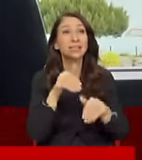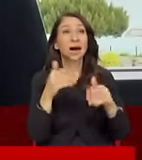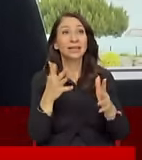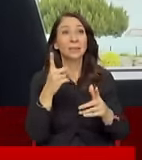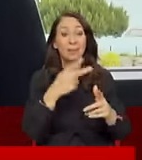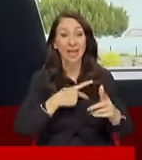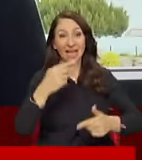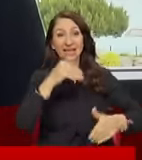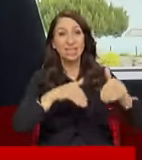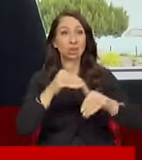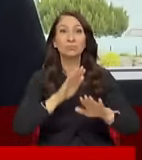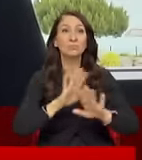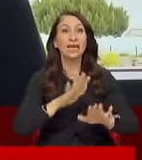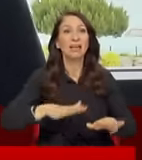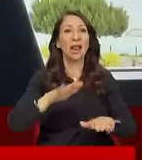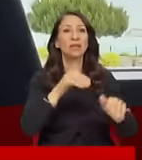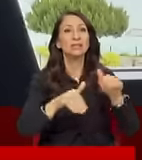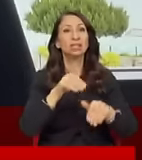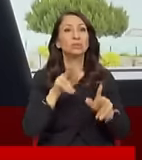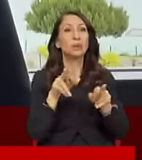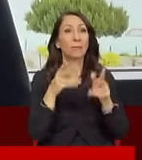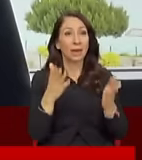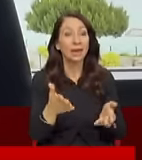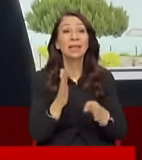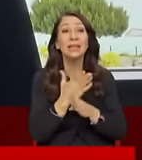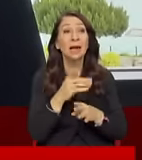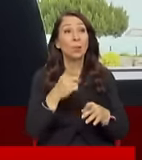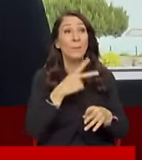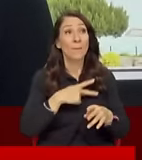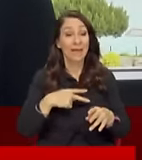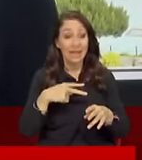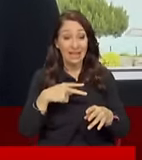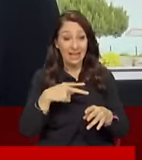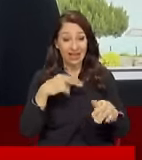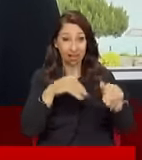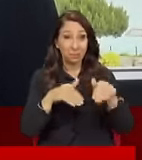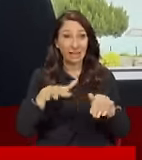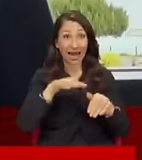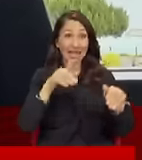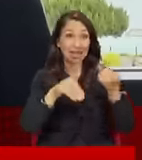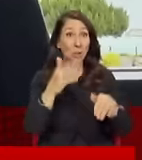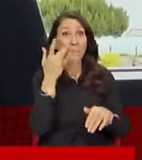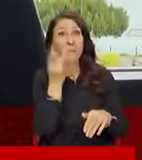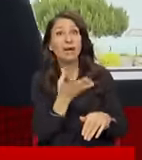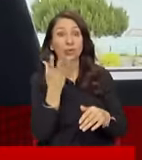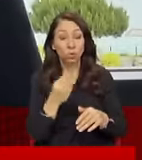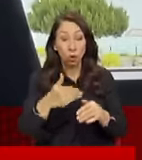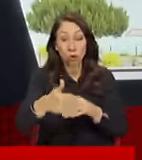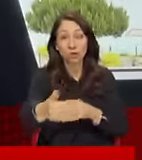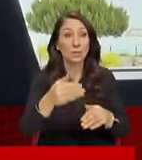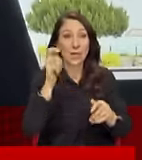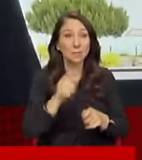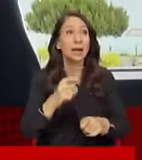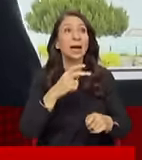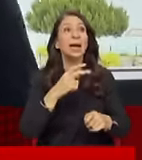bir yerel seçim havasından çıktı, genel seçim havasına döndü. Çünkü bu yerel seçim aslında genel seçimin belirleyicisi olacak. Önümüzdeki yapılacak